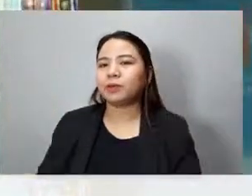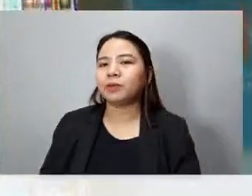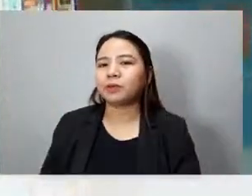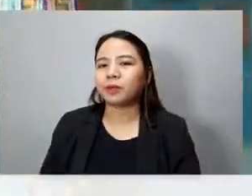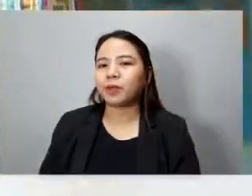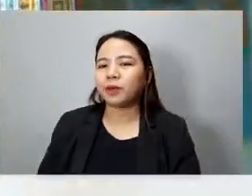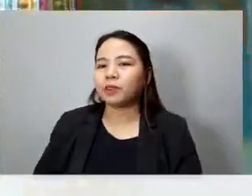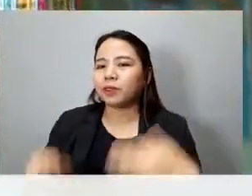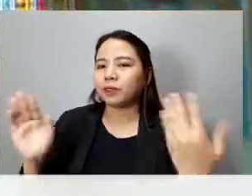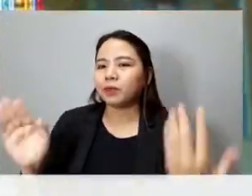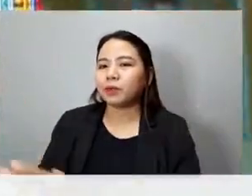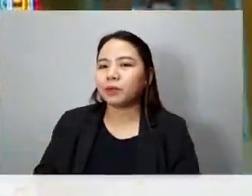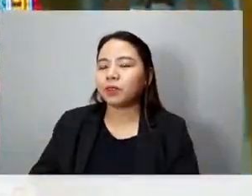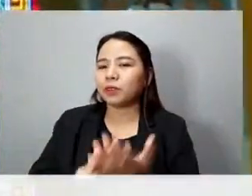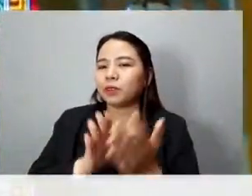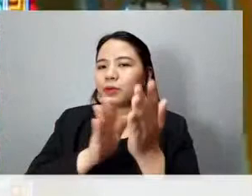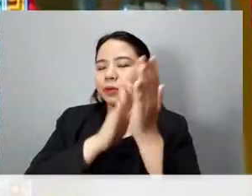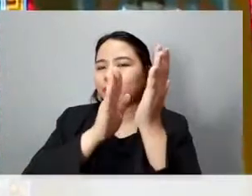kaitaasan.